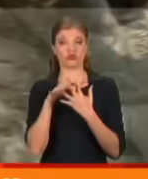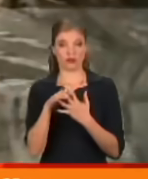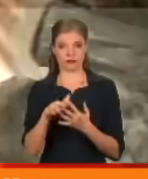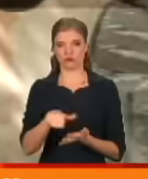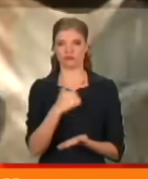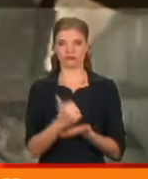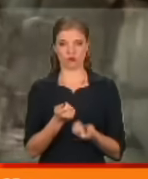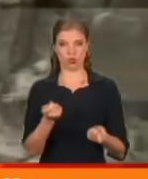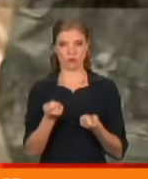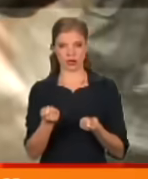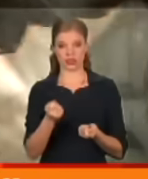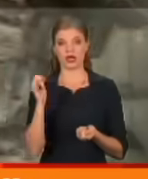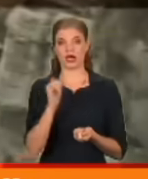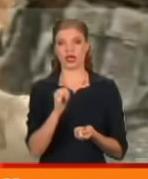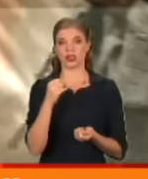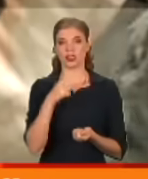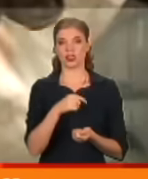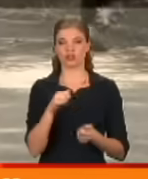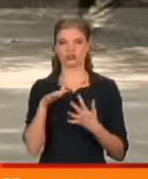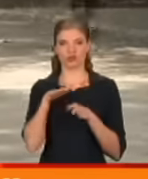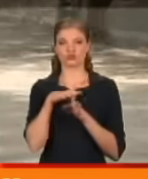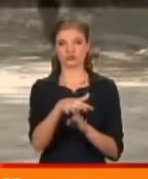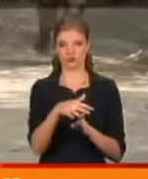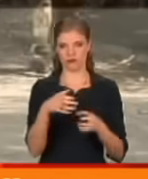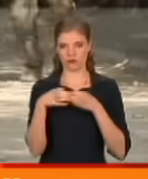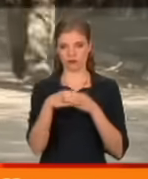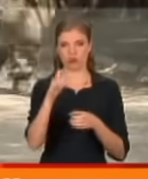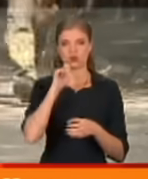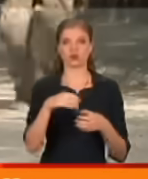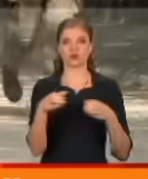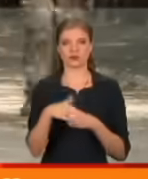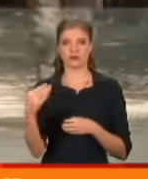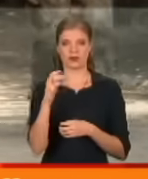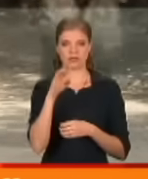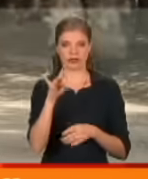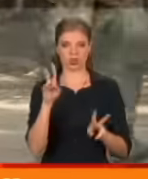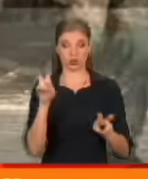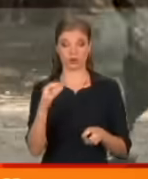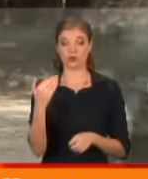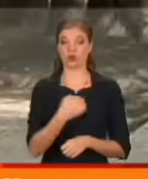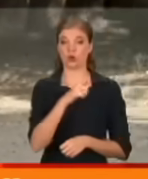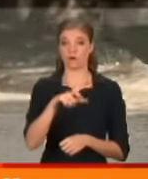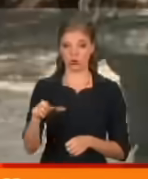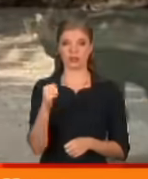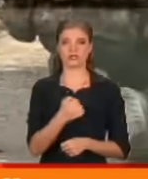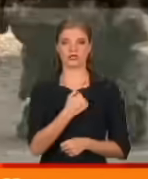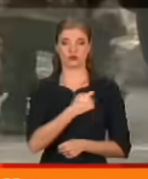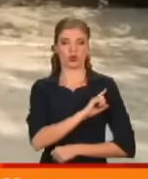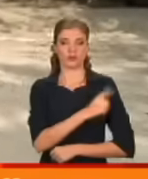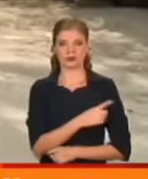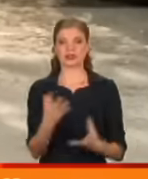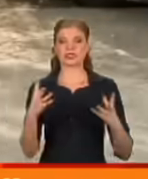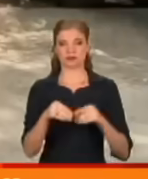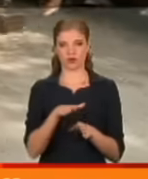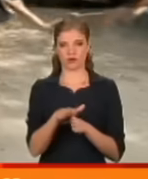стає командиром взводу, а згодом і штурмової роти добровольчого українського корпусу «Правий сектор». Його воїни зі Збройними силами